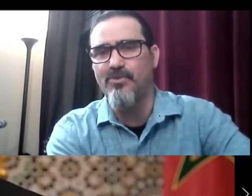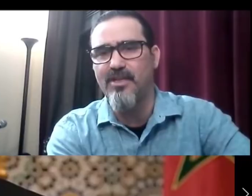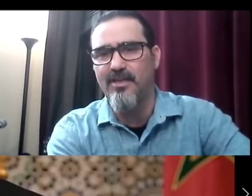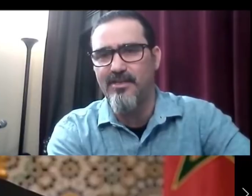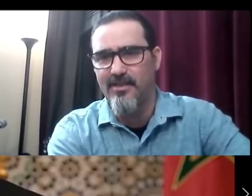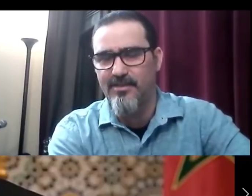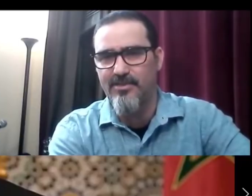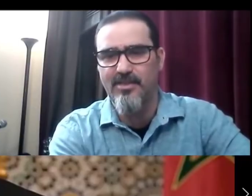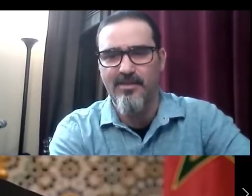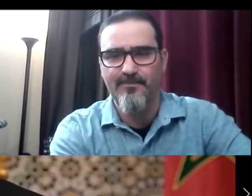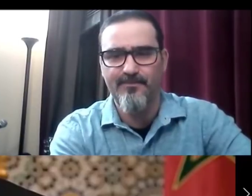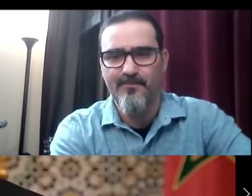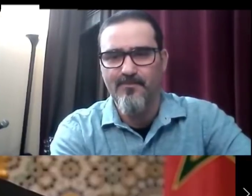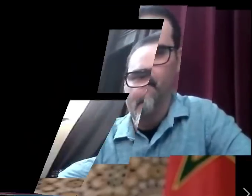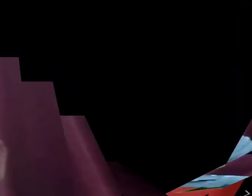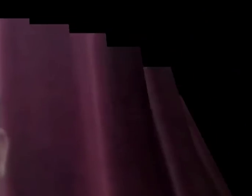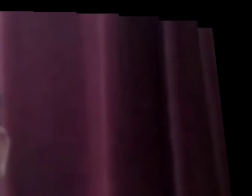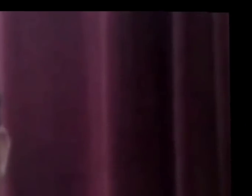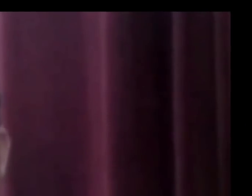ديال رئيس تبون ديال الجزائر.